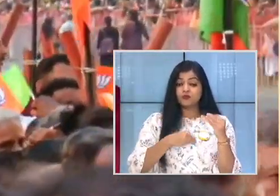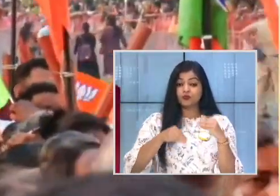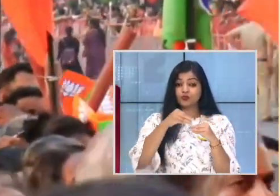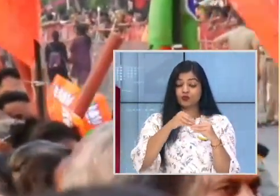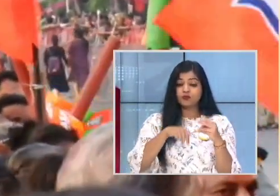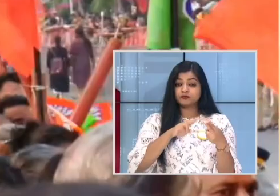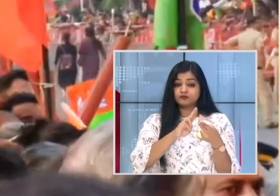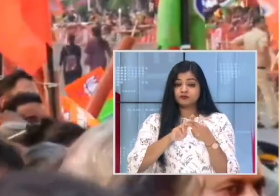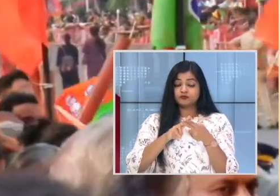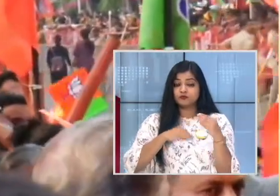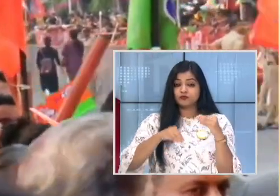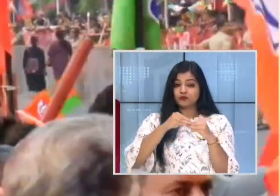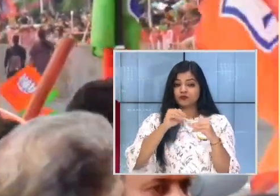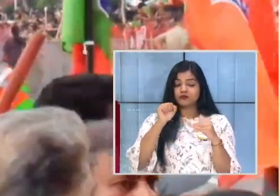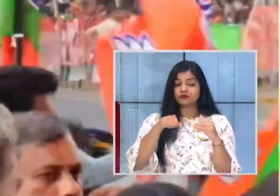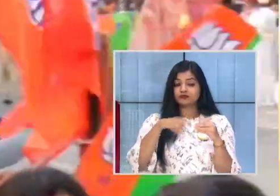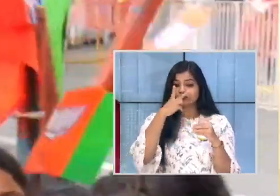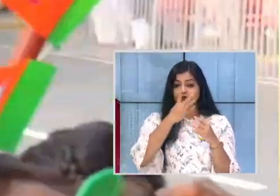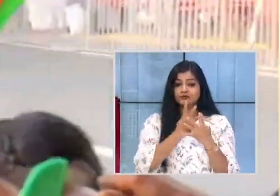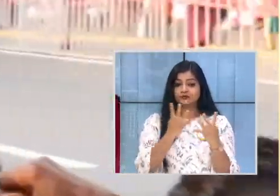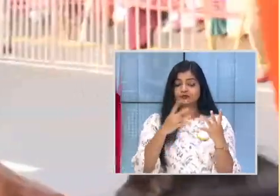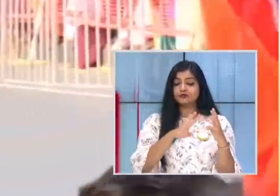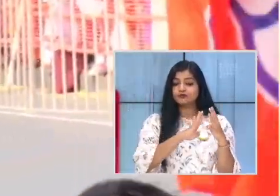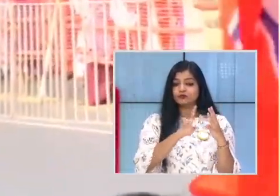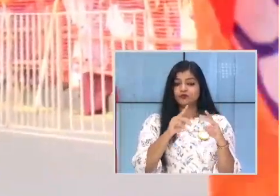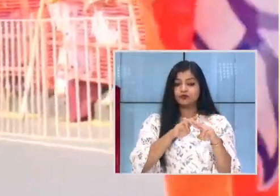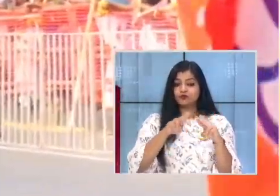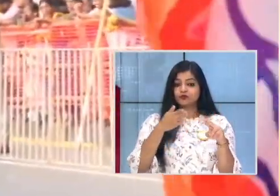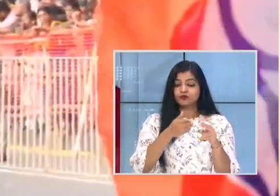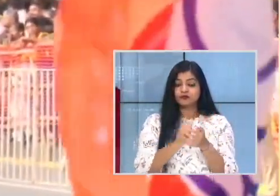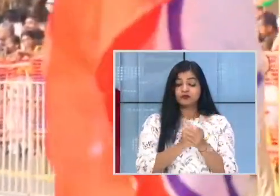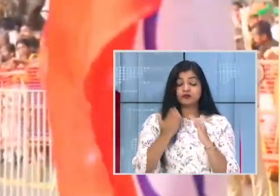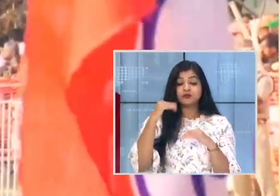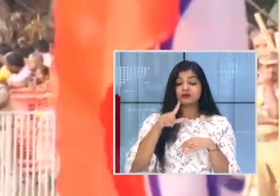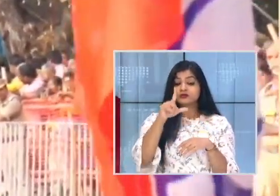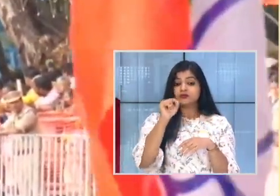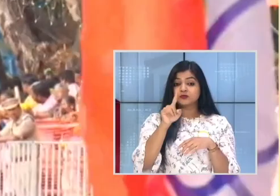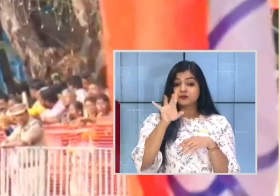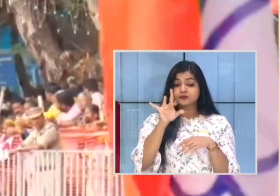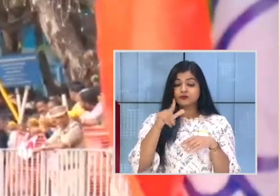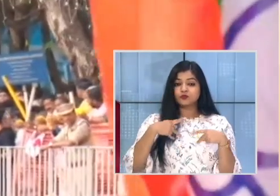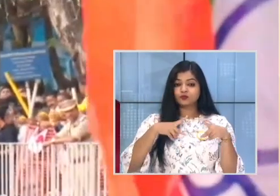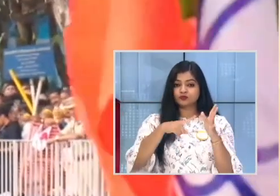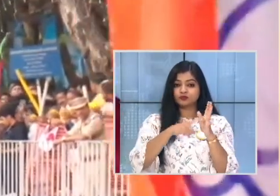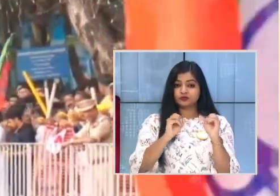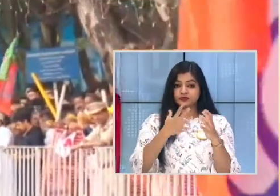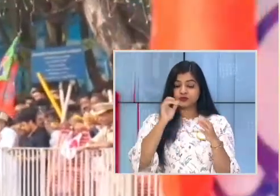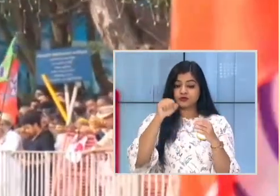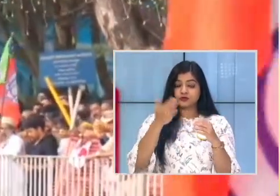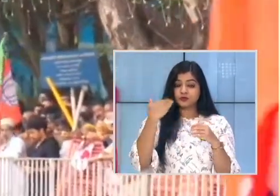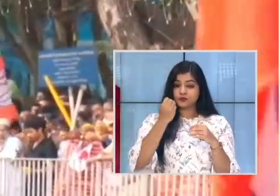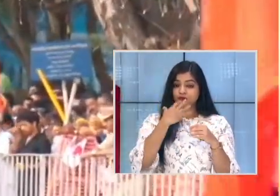സുരക്ഷാ ക്രമീകരണങ്ങളിൽ നിന്ന് നമുക്ക് മനസ്സിലാക്കാൻ കഴിയുന്നത്. മാത്രമല്ല, നേരത്തെ 7:15 ഈ റോഡ് ഷോ ആരംഭിക്കുമെന്ന് പറഞ്ഞിരുന്നത്. അത് 7:30